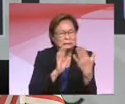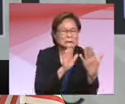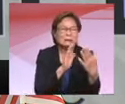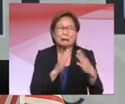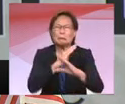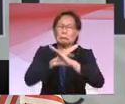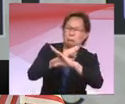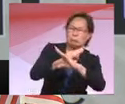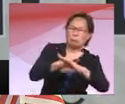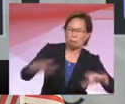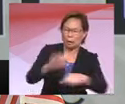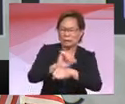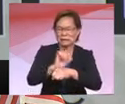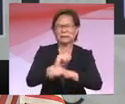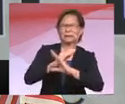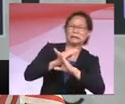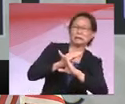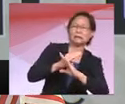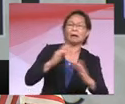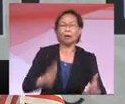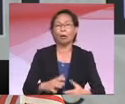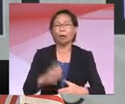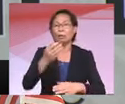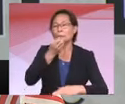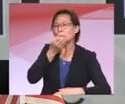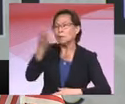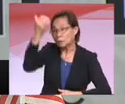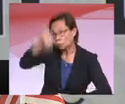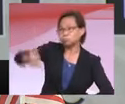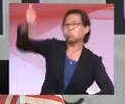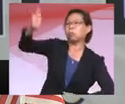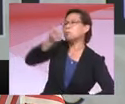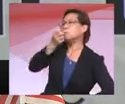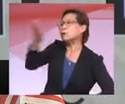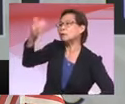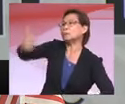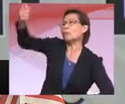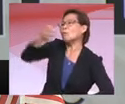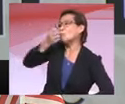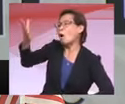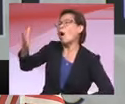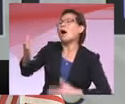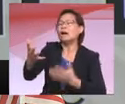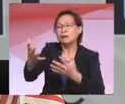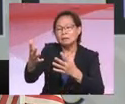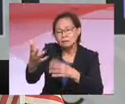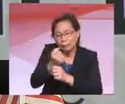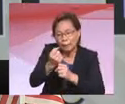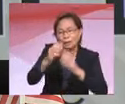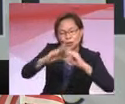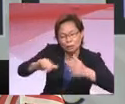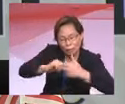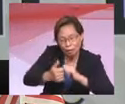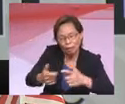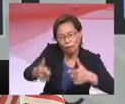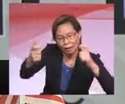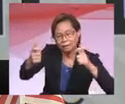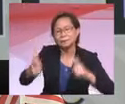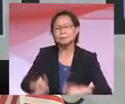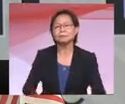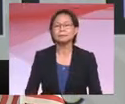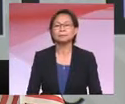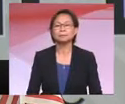menjalankan tugas, pihak atasan perlu dimaklumkan segera agar ia dapat dirungkai dan diselesaikan secepat